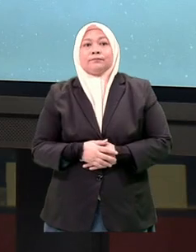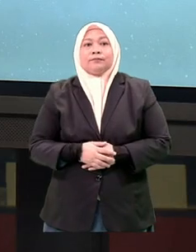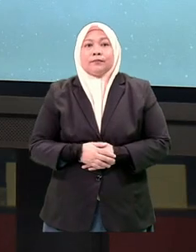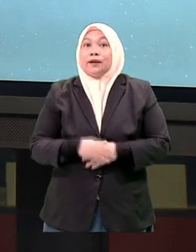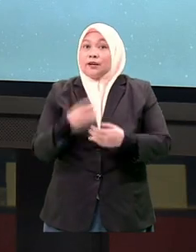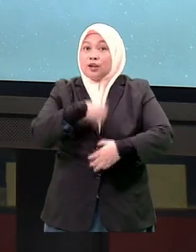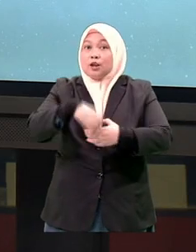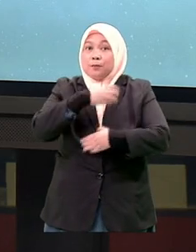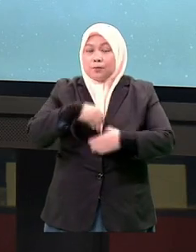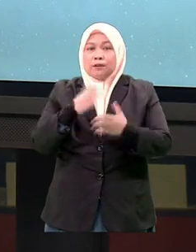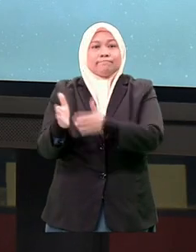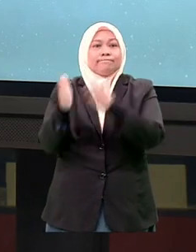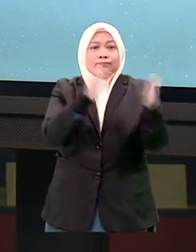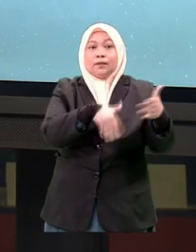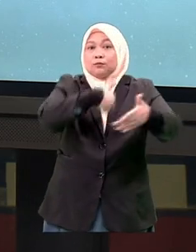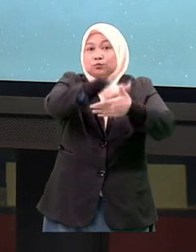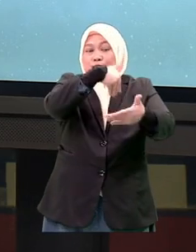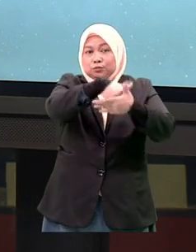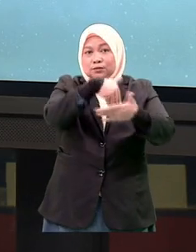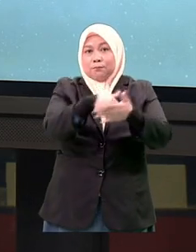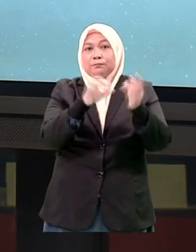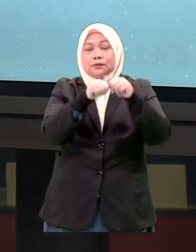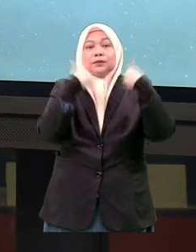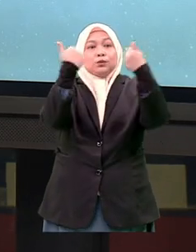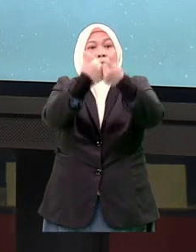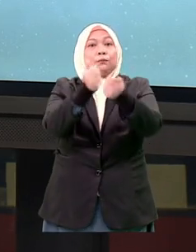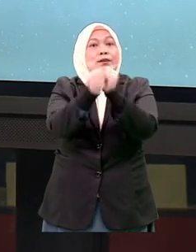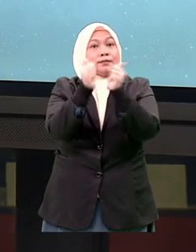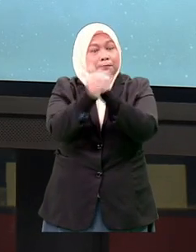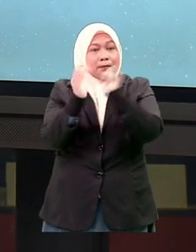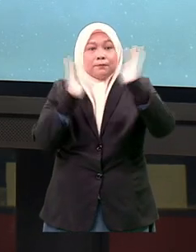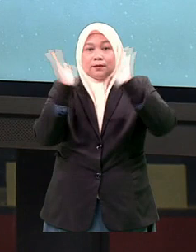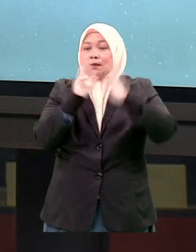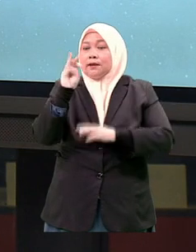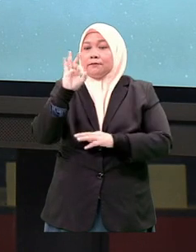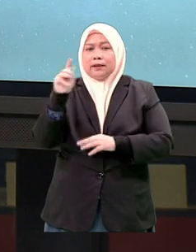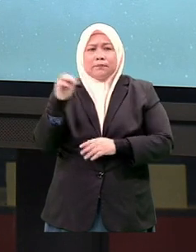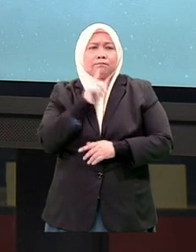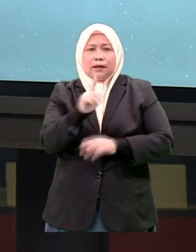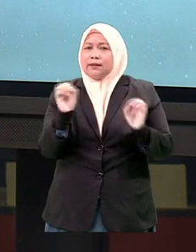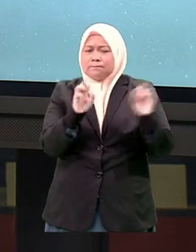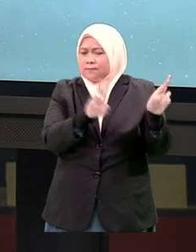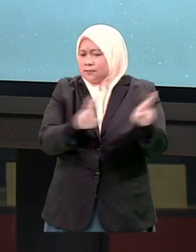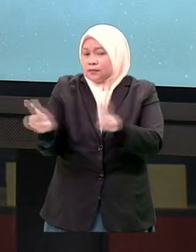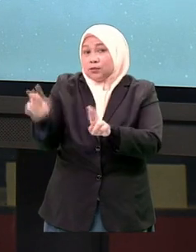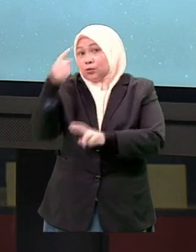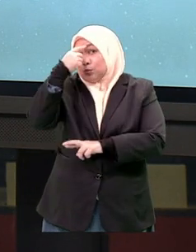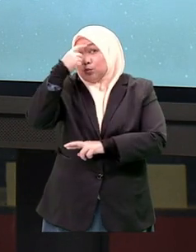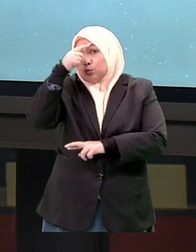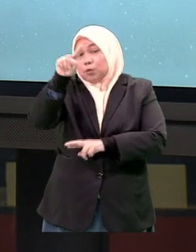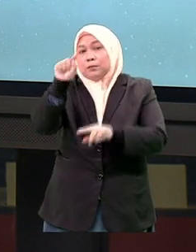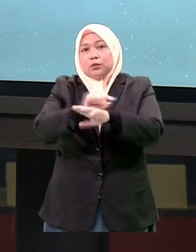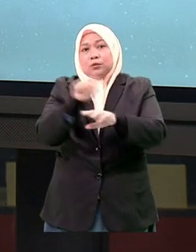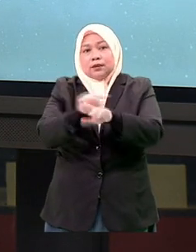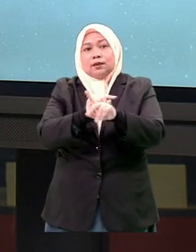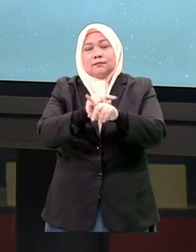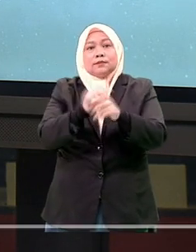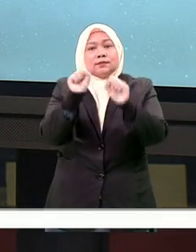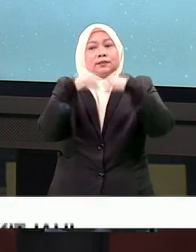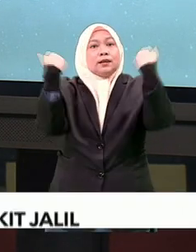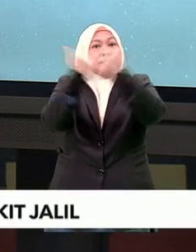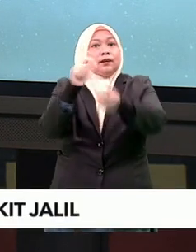hiburan dan ini pula sedikit perkembangan sukan Persatuan bola sepak Malaysia fam tidak mempunyai perancangan untuk menggunakan stadium lain